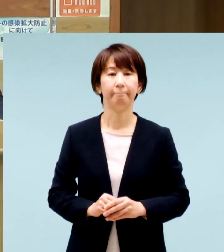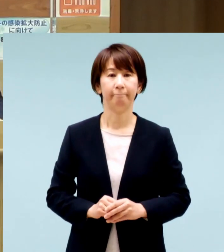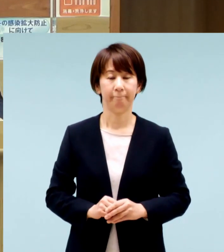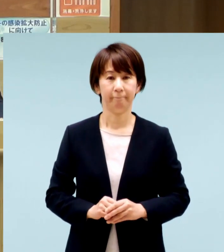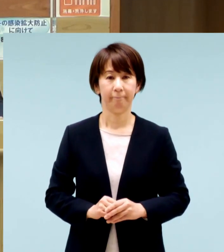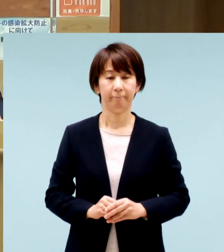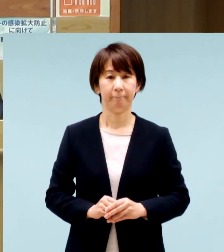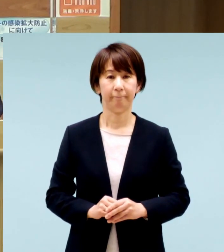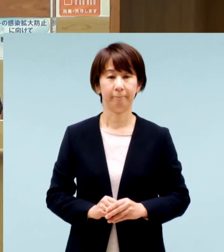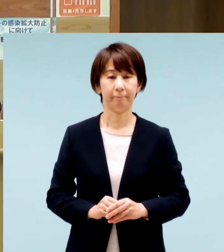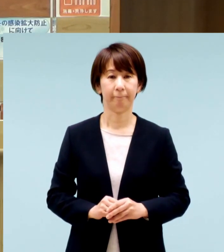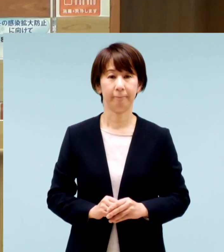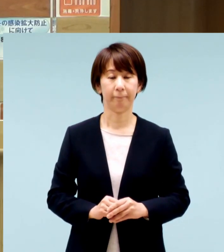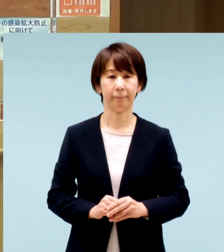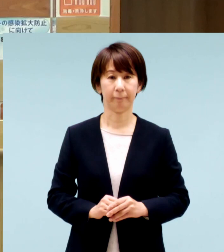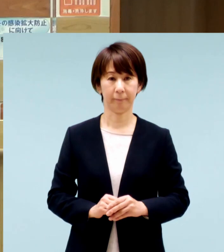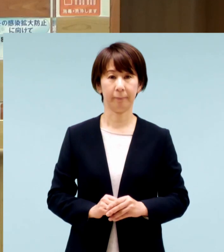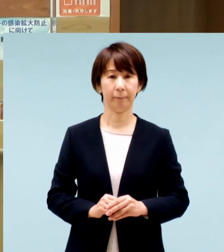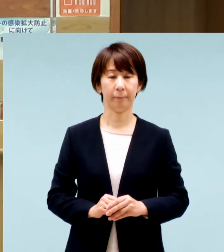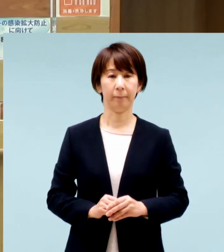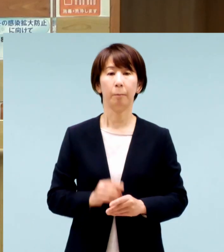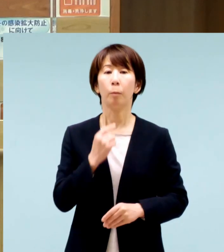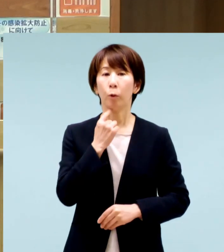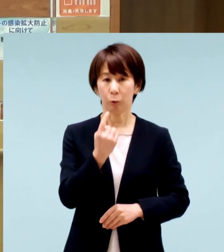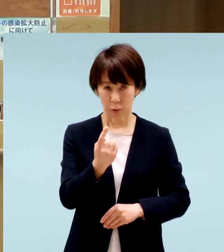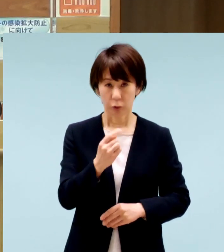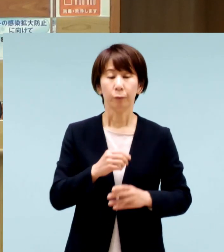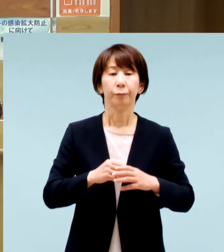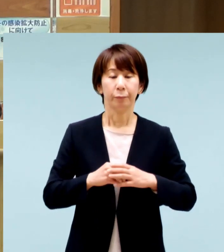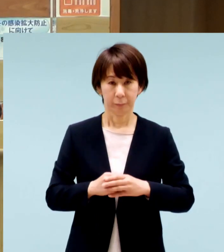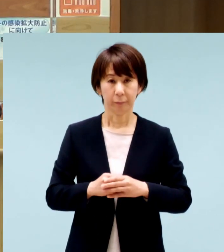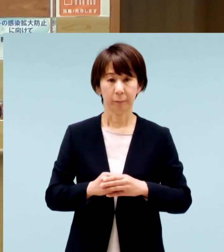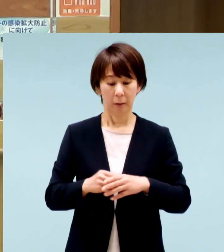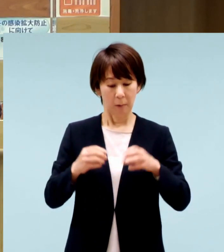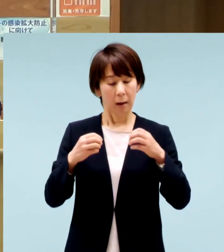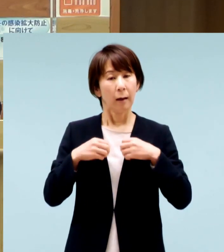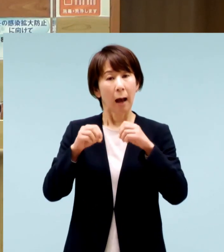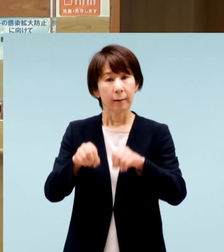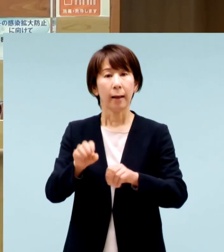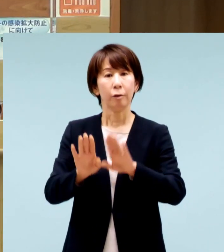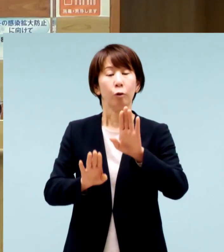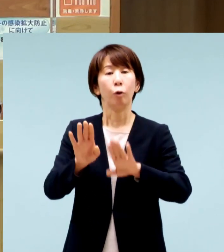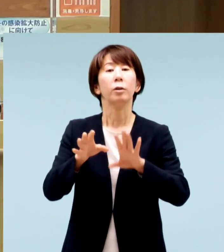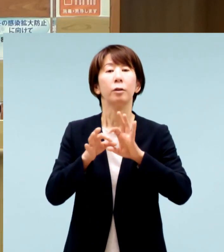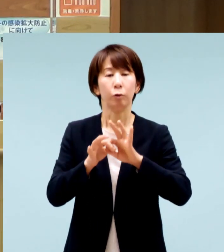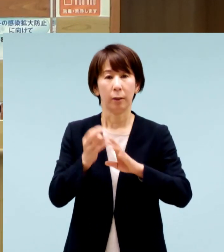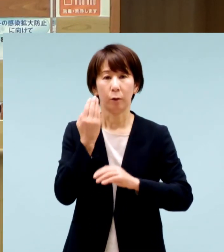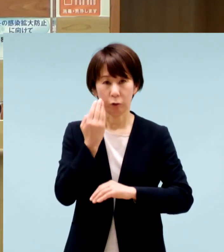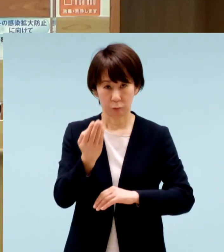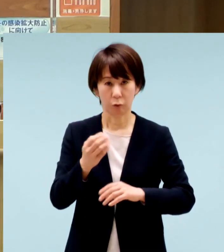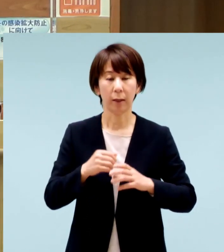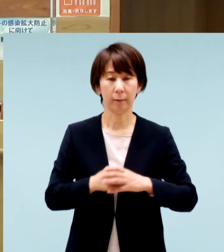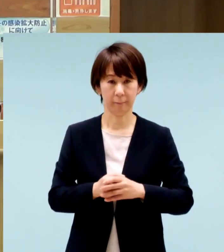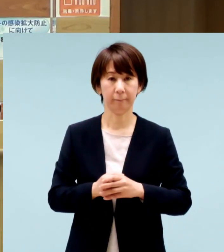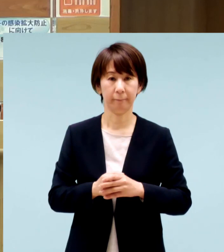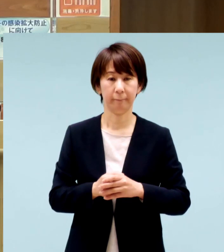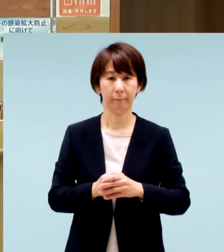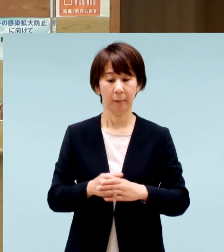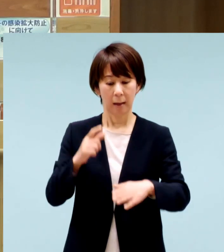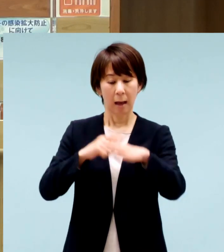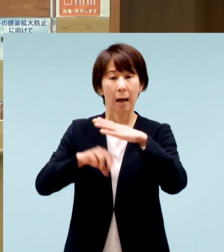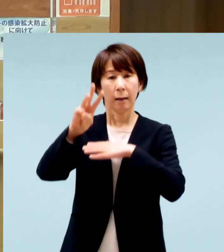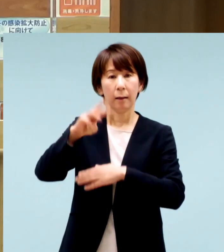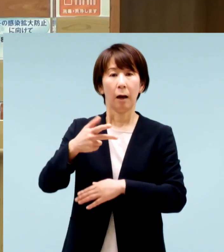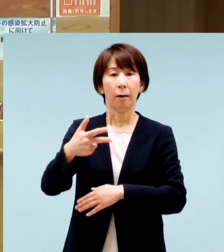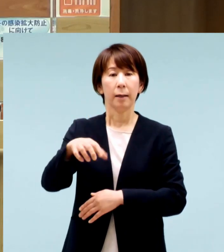で、感染状況なんですけれども、その旭川市など先ほど、これもご説明あったんですが、感染の拡大の懸